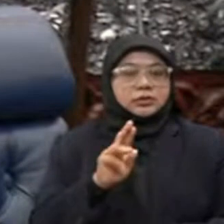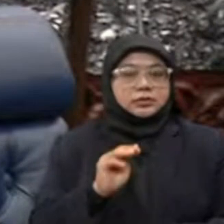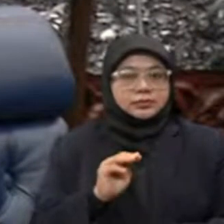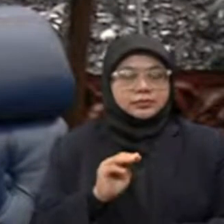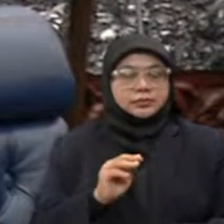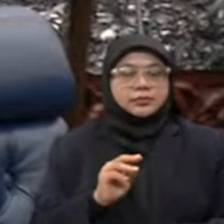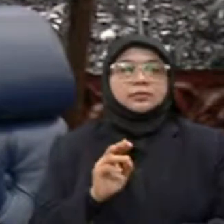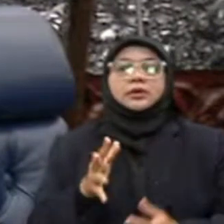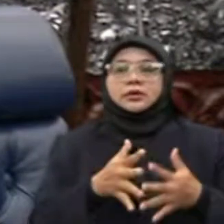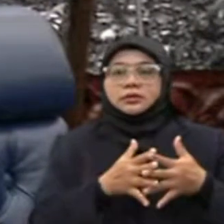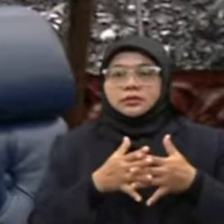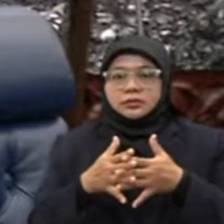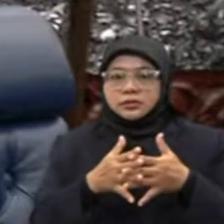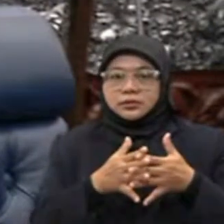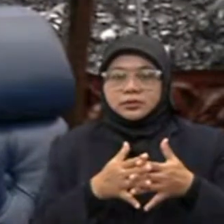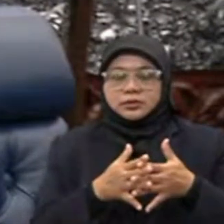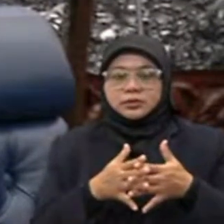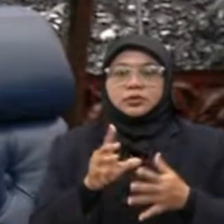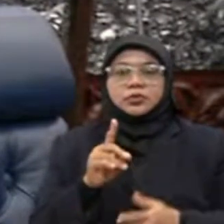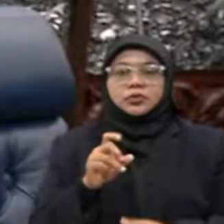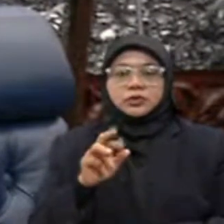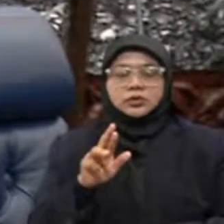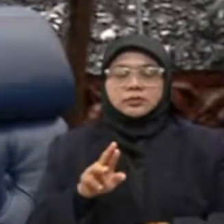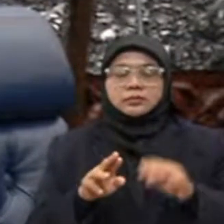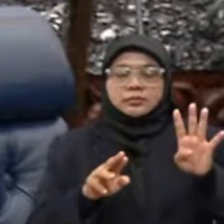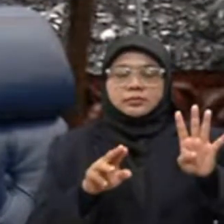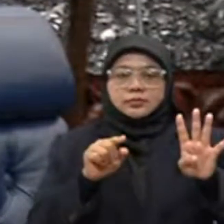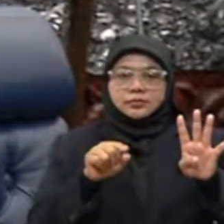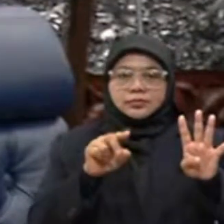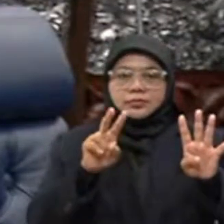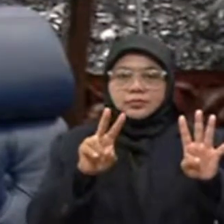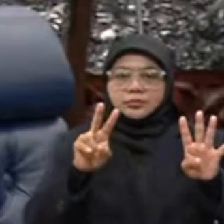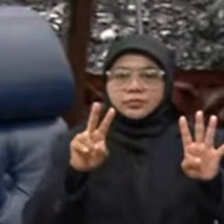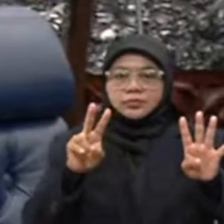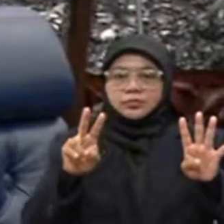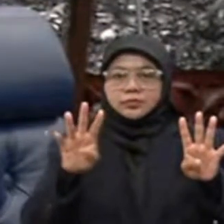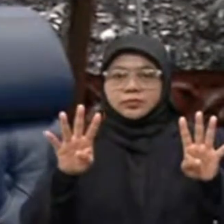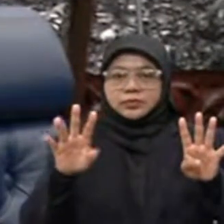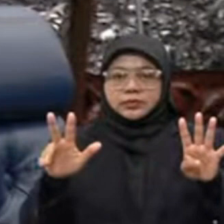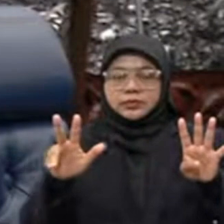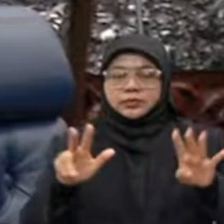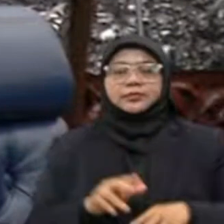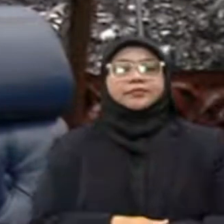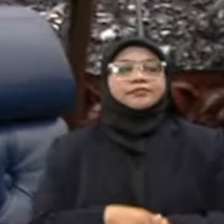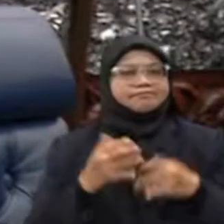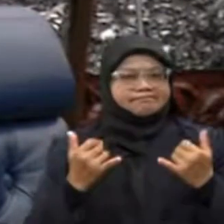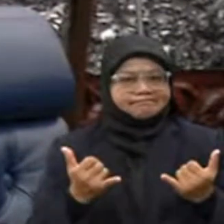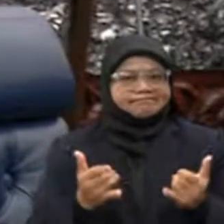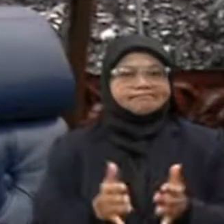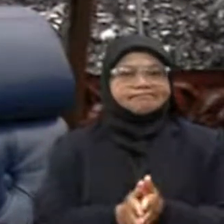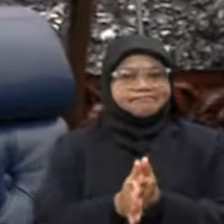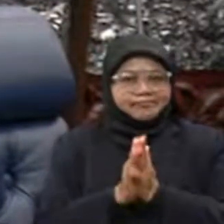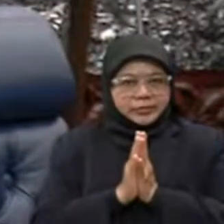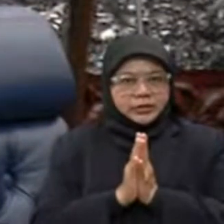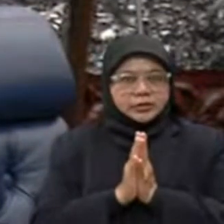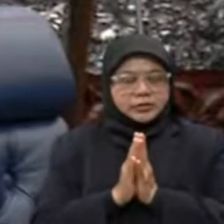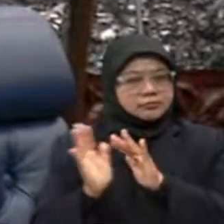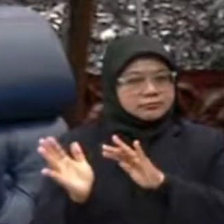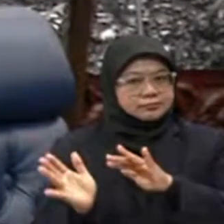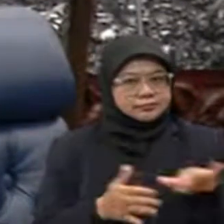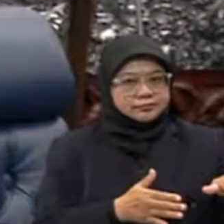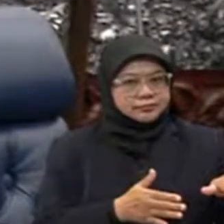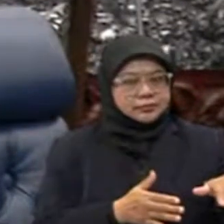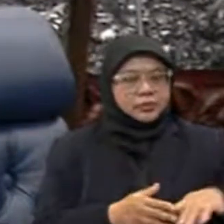us Dono yang tertinggi adalah empat pohon Duo empat empat tiga jadi saya mohon supaya kita ketepikan